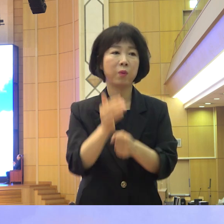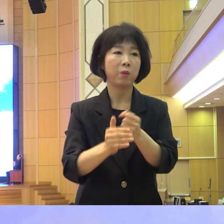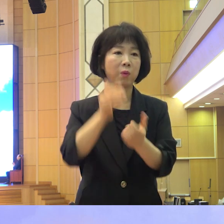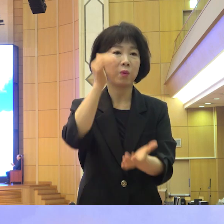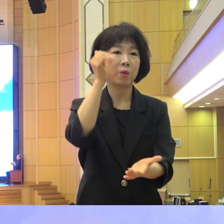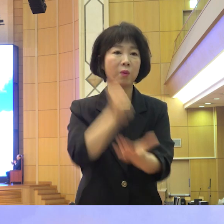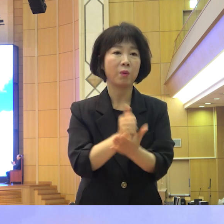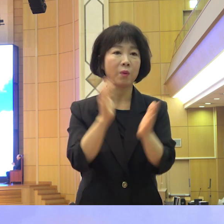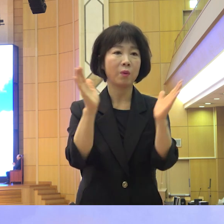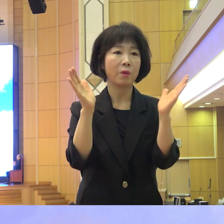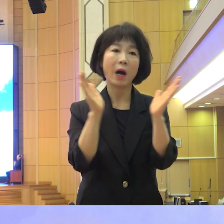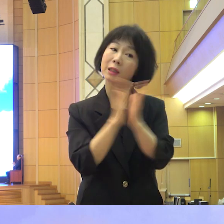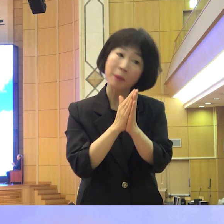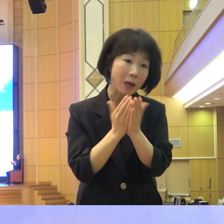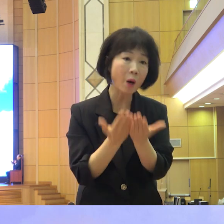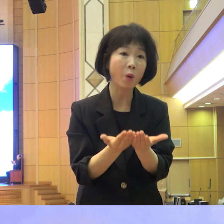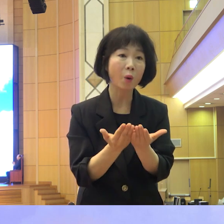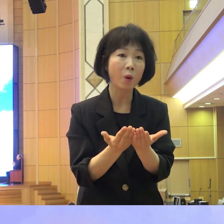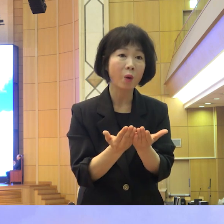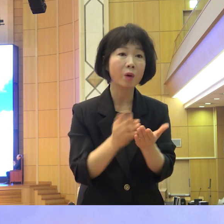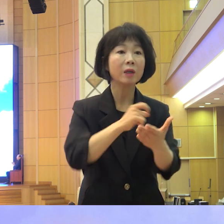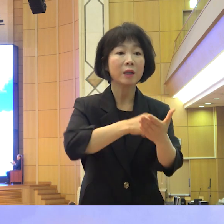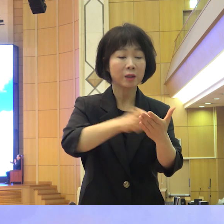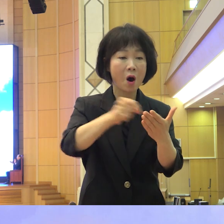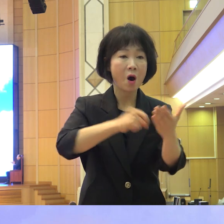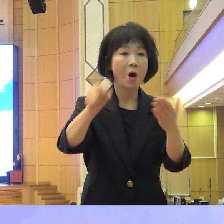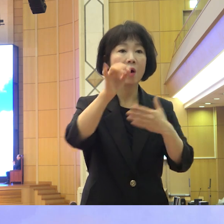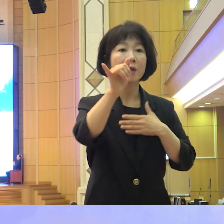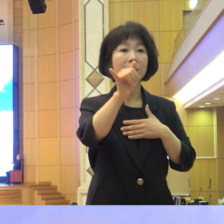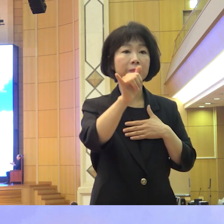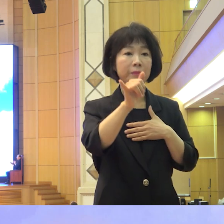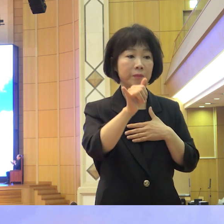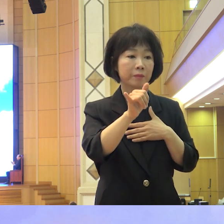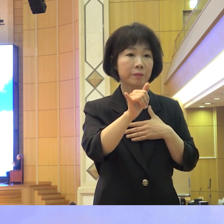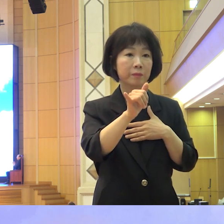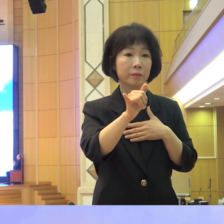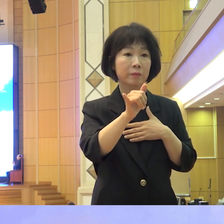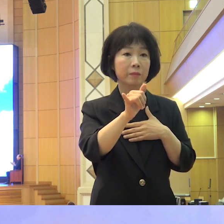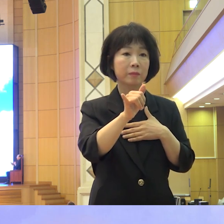사랑하신 찬양합니다. 날 사랑하신